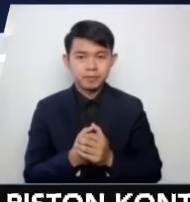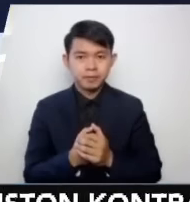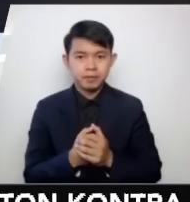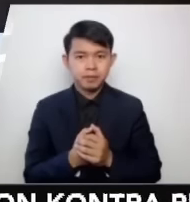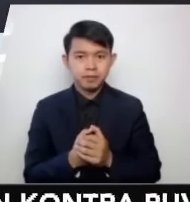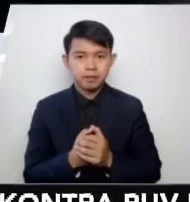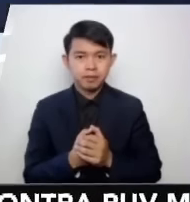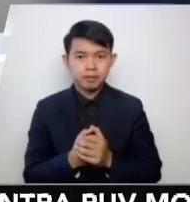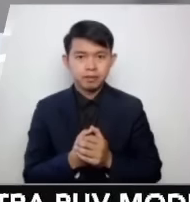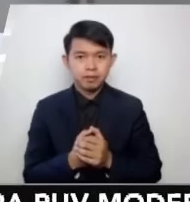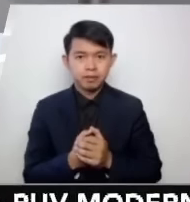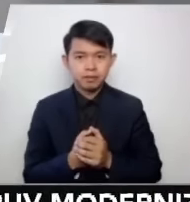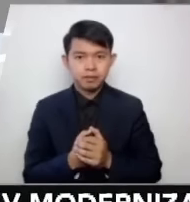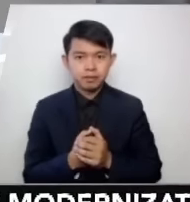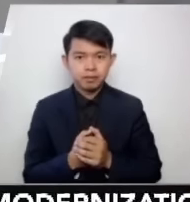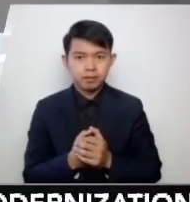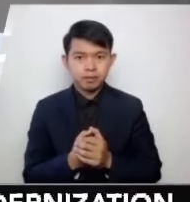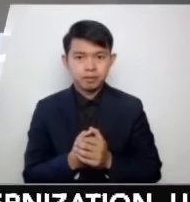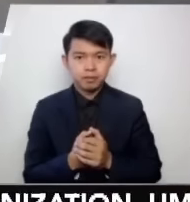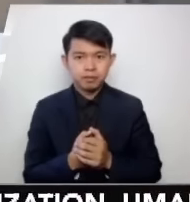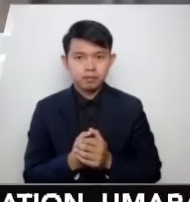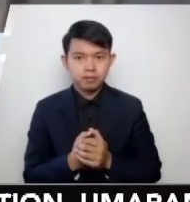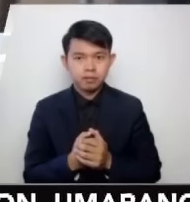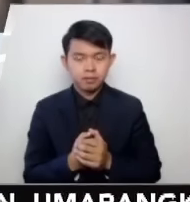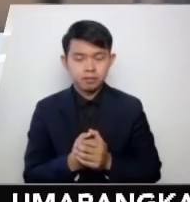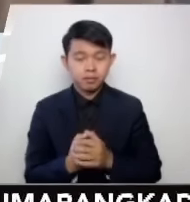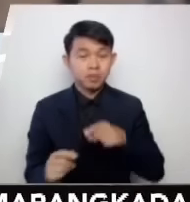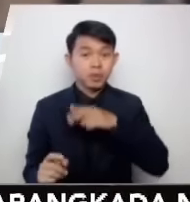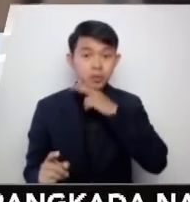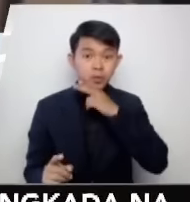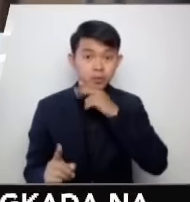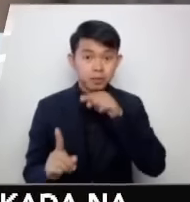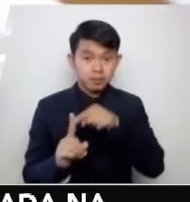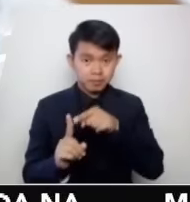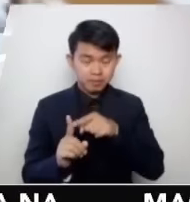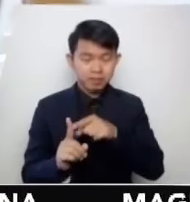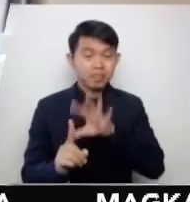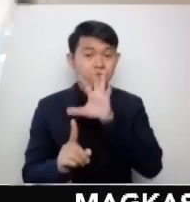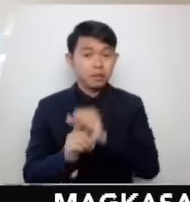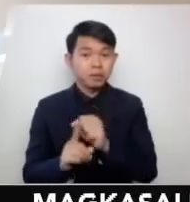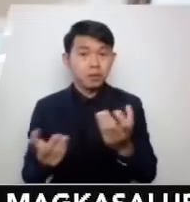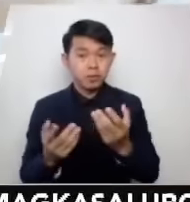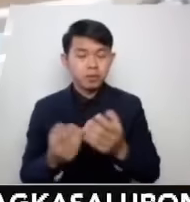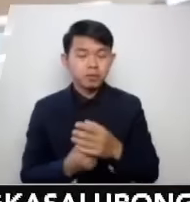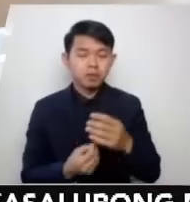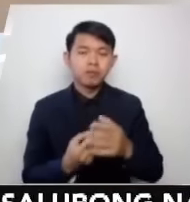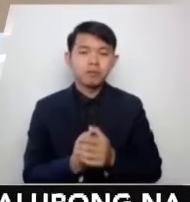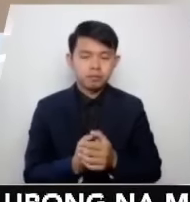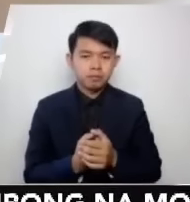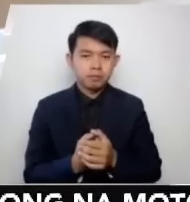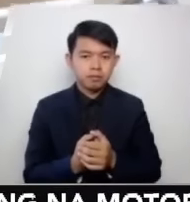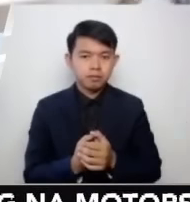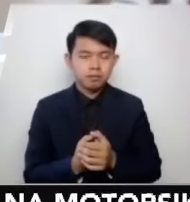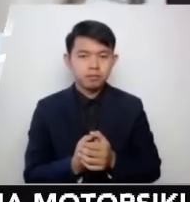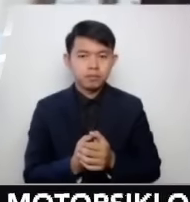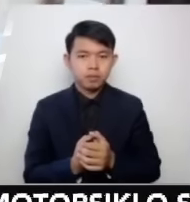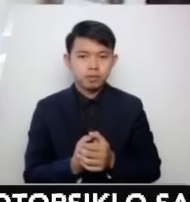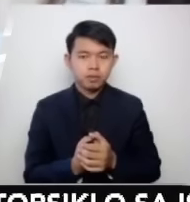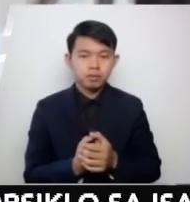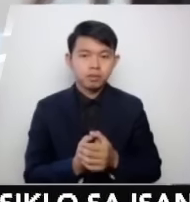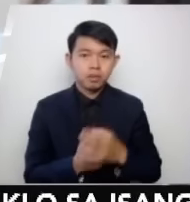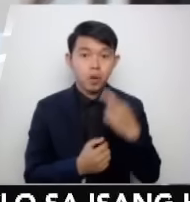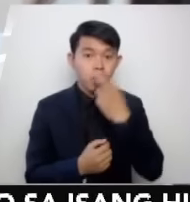Group Cordillera, nahuli ang sospek sa isang fast food chain kung saan sila nagtagpo ng buyer na isang undercover agent. Nabawi